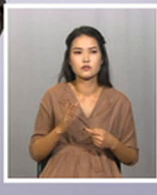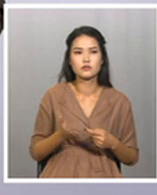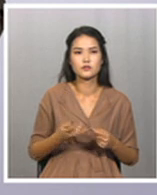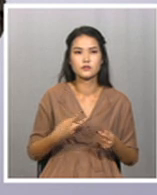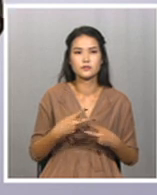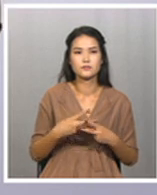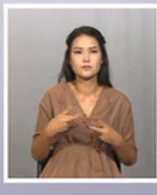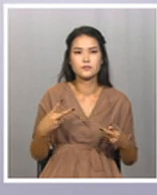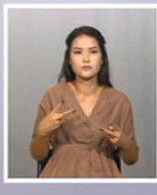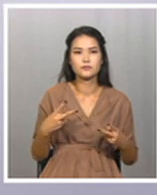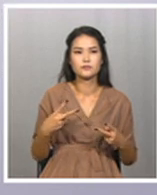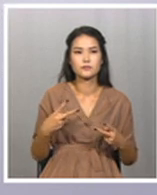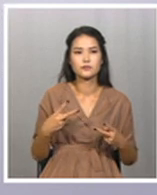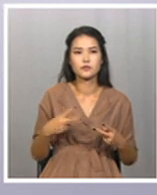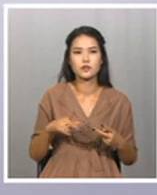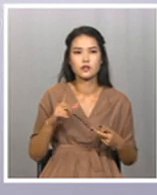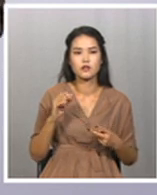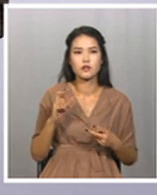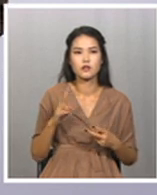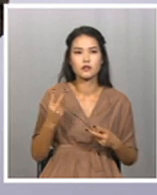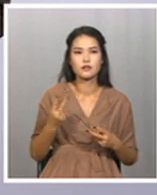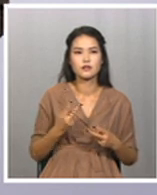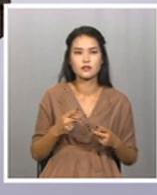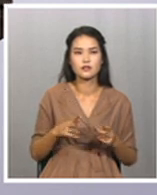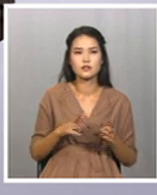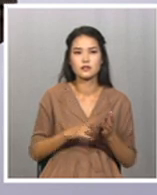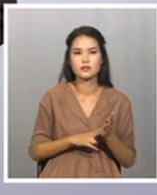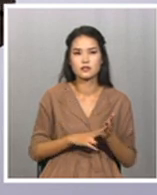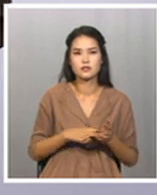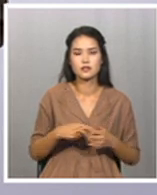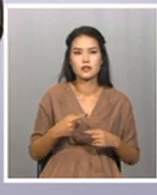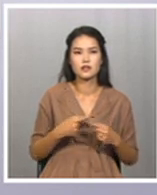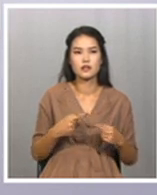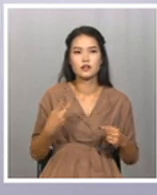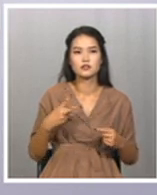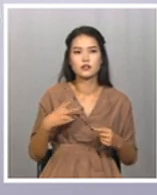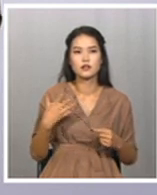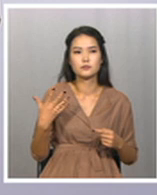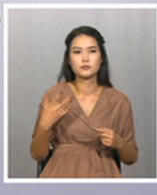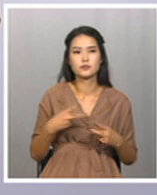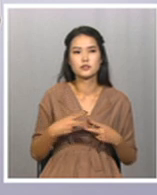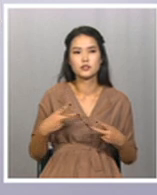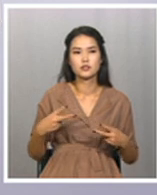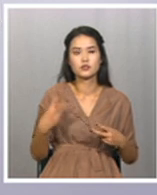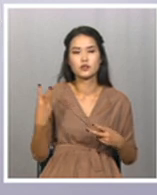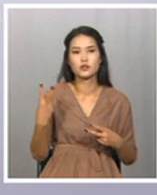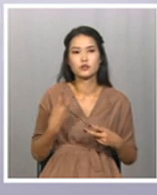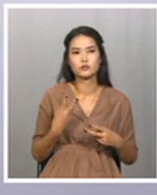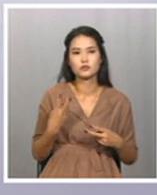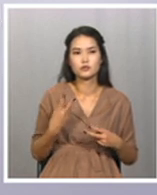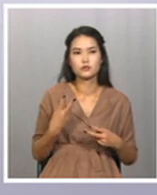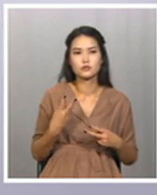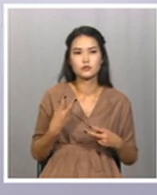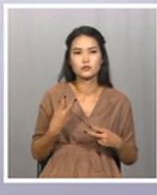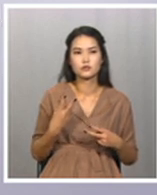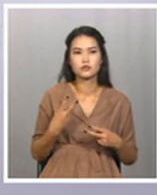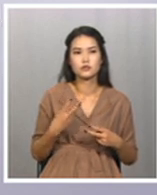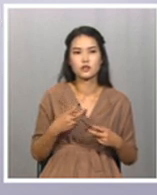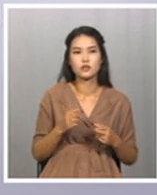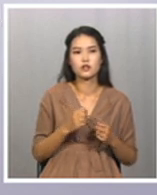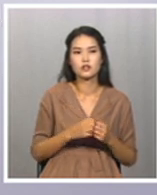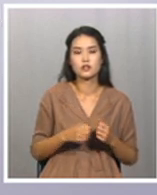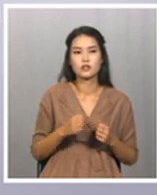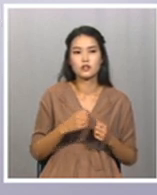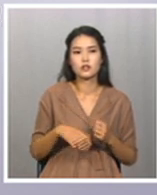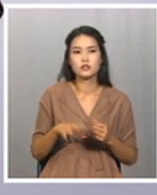дәрежесі. Сол кезде негізі 2 болатын 8-дің логарифмі азайтылған 25. Негізі 2 болатын